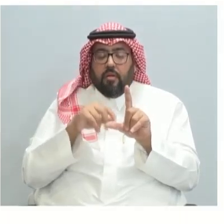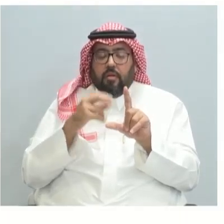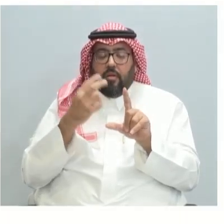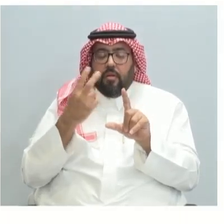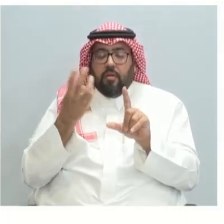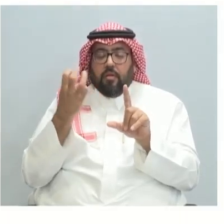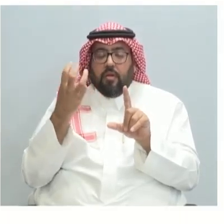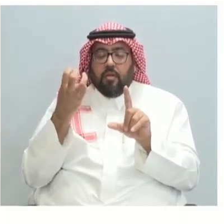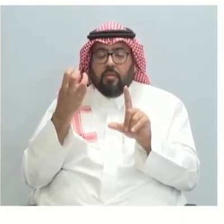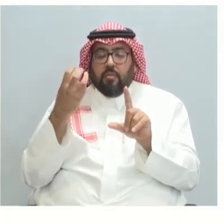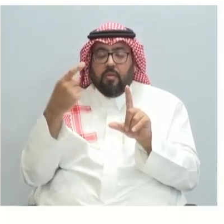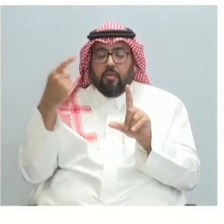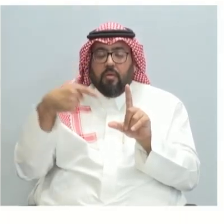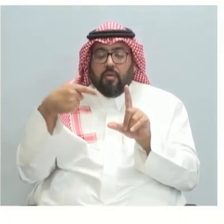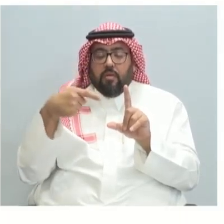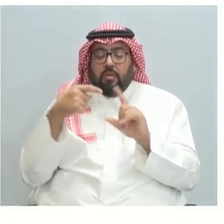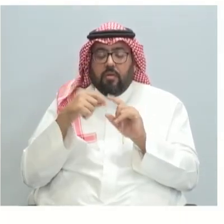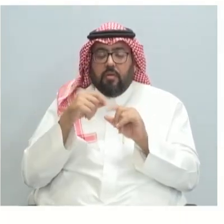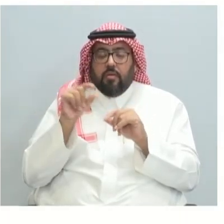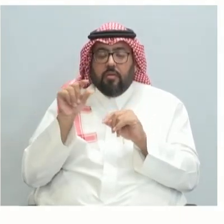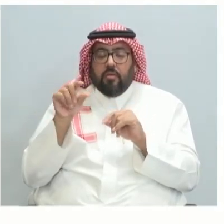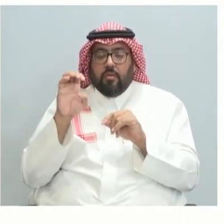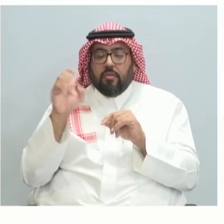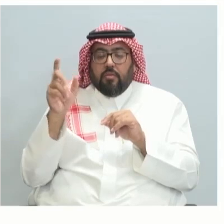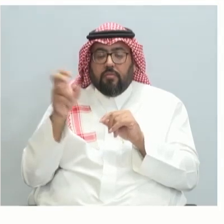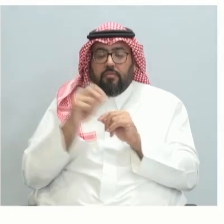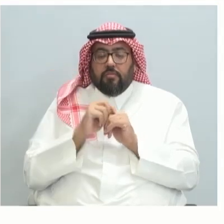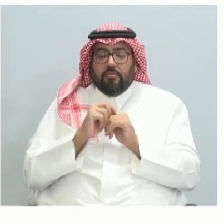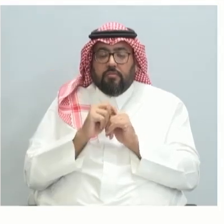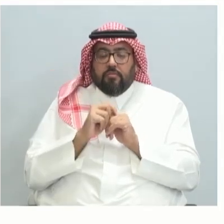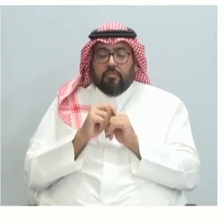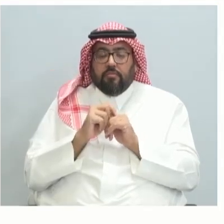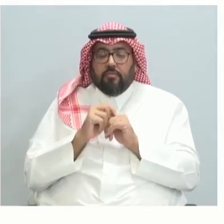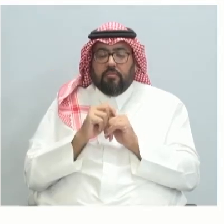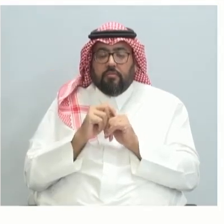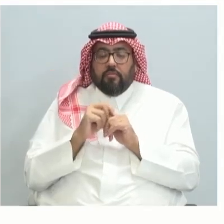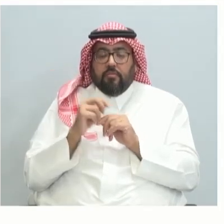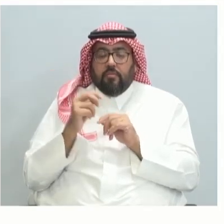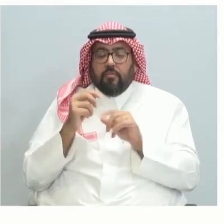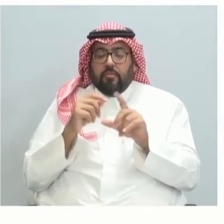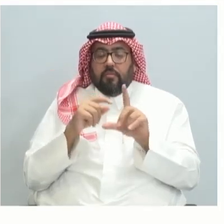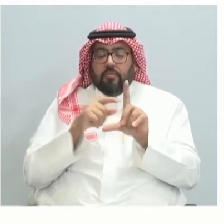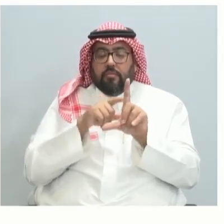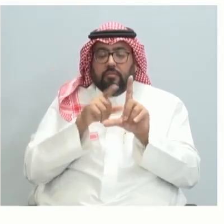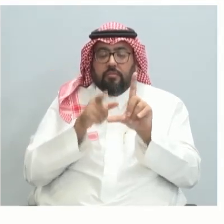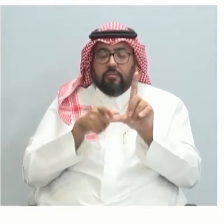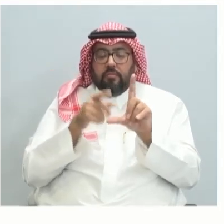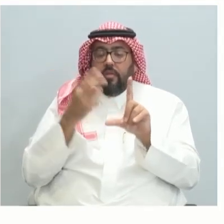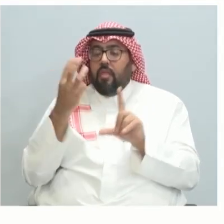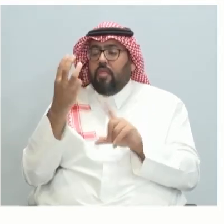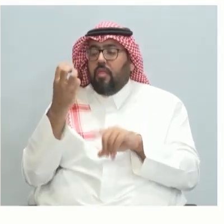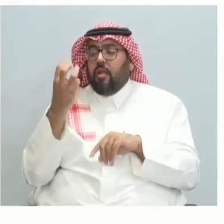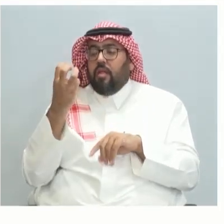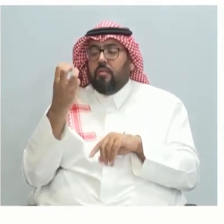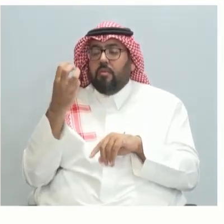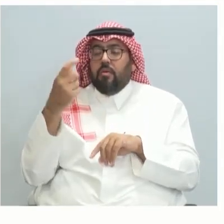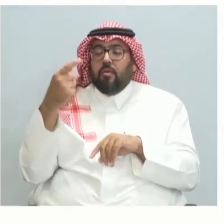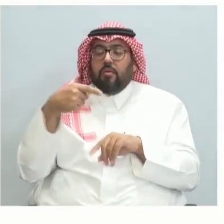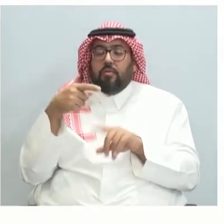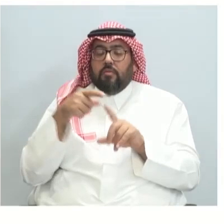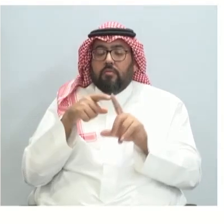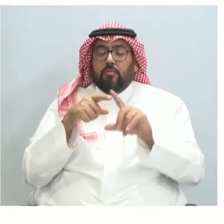310 درجه هذه الزاويه قياسها 310 درجه وهي تمثل